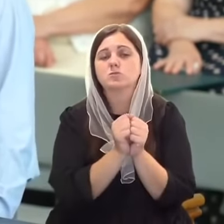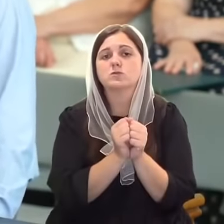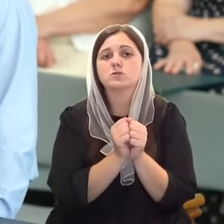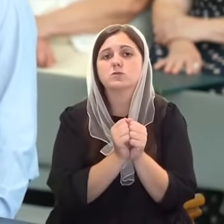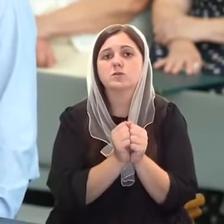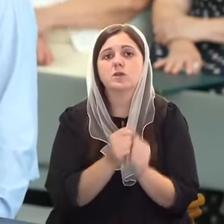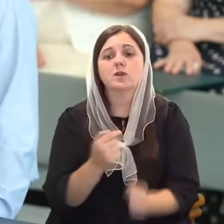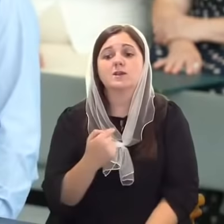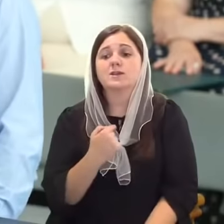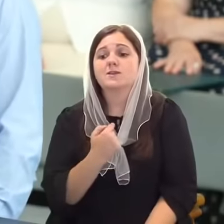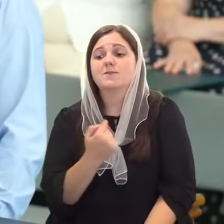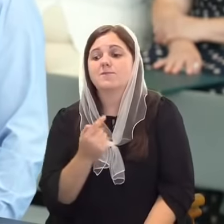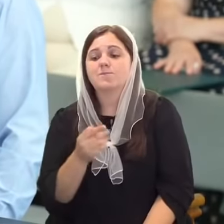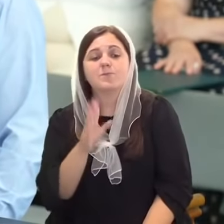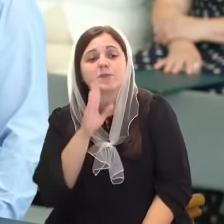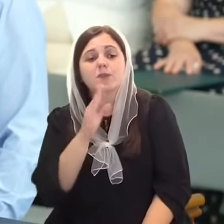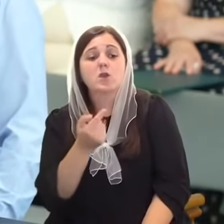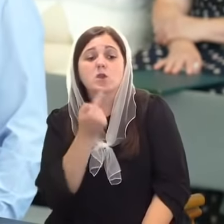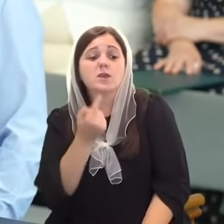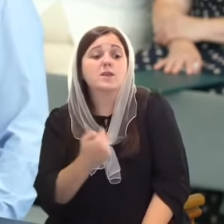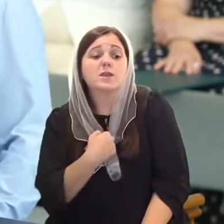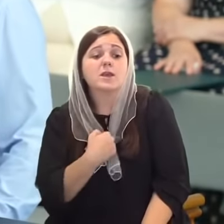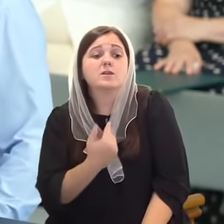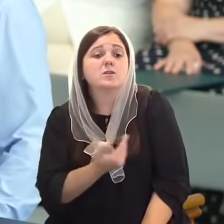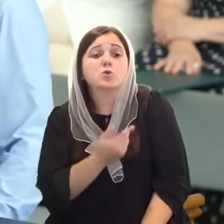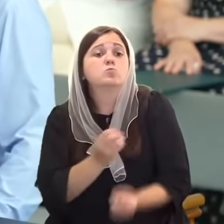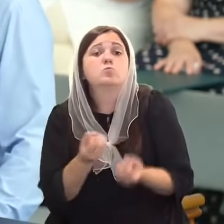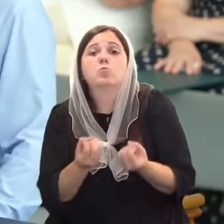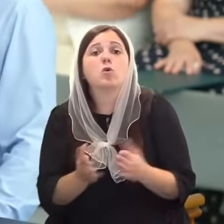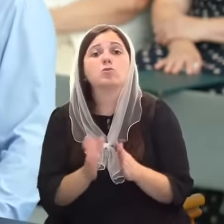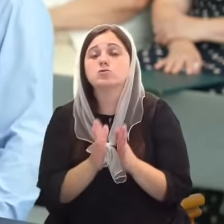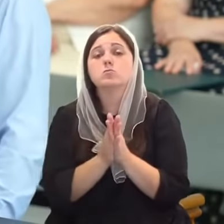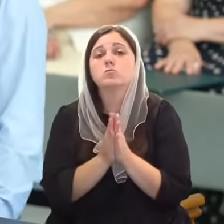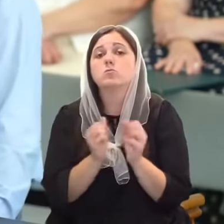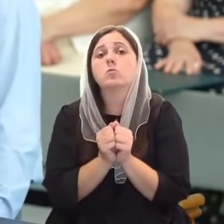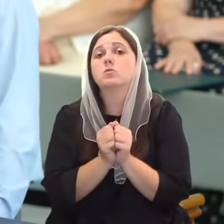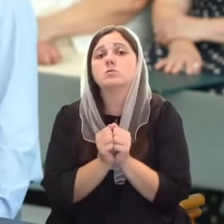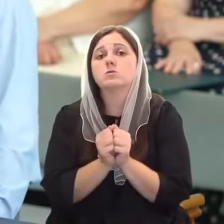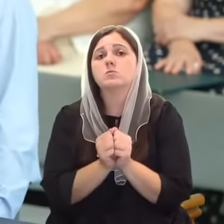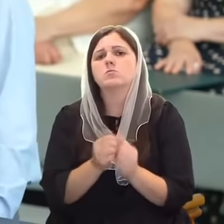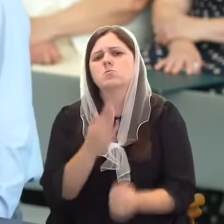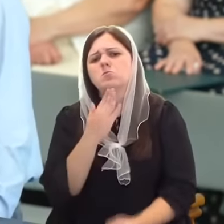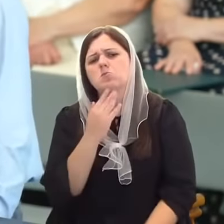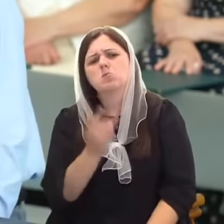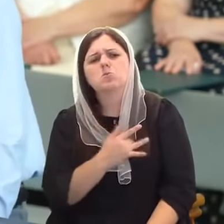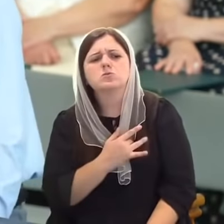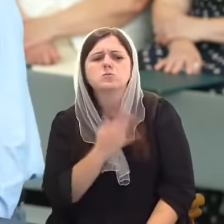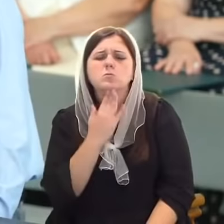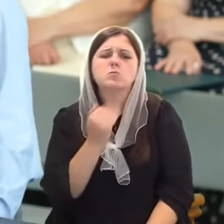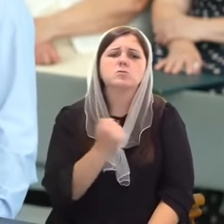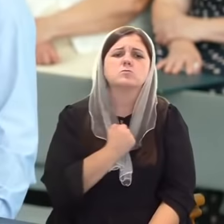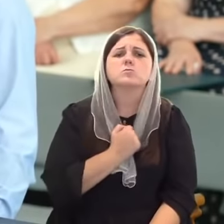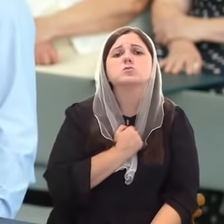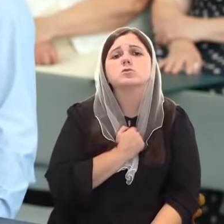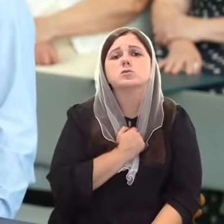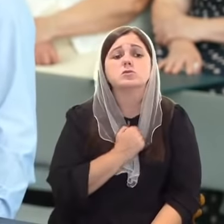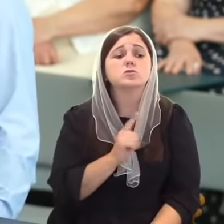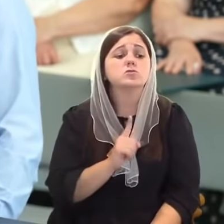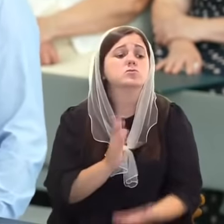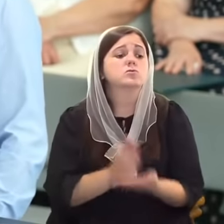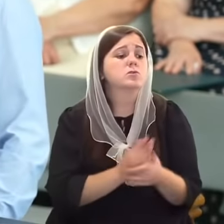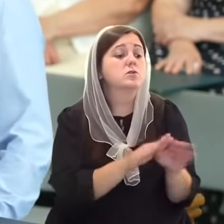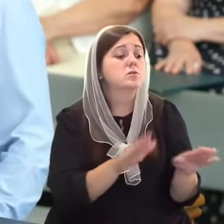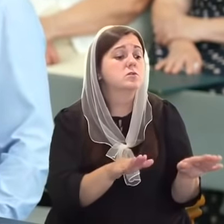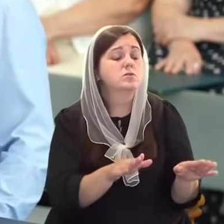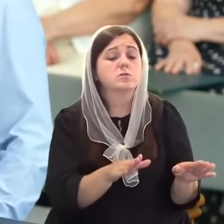говорит: я не хочу просто помолиться. Я не хочу просто посожалеть временно, что есть где-то дети-сироты.